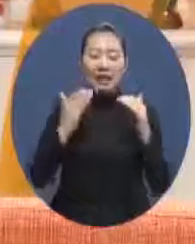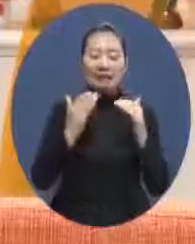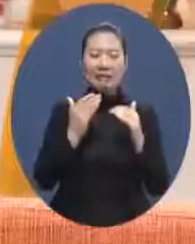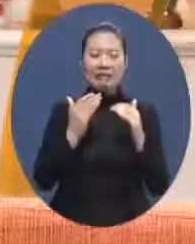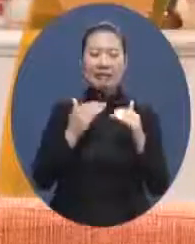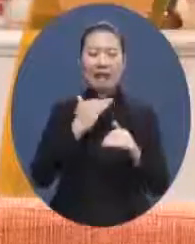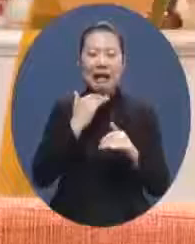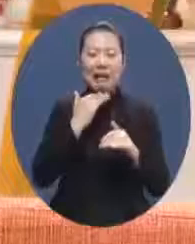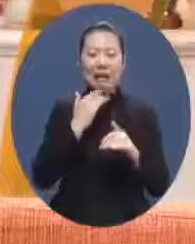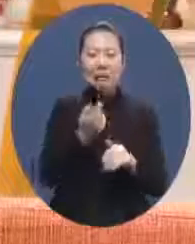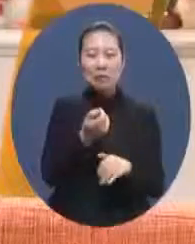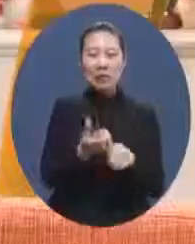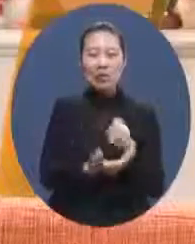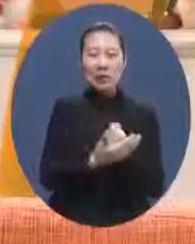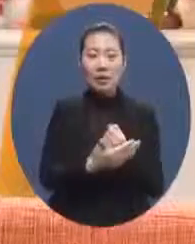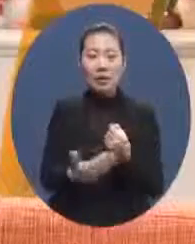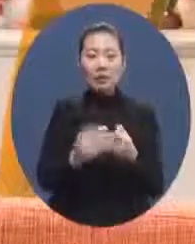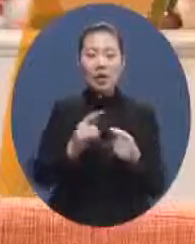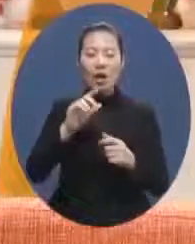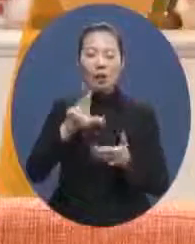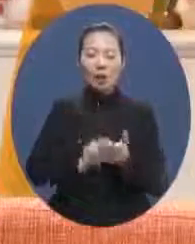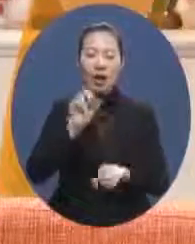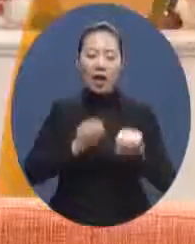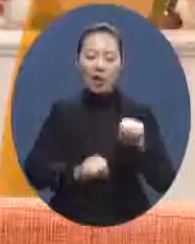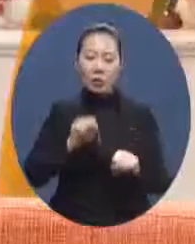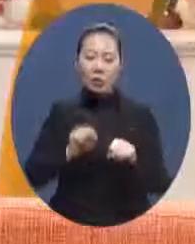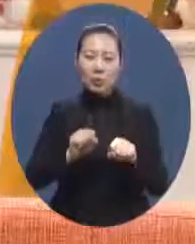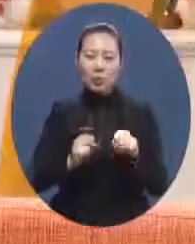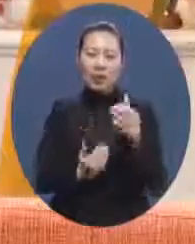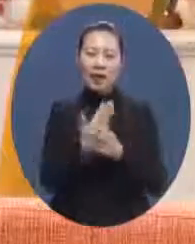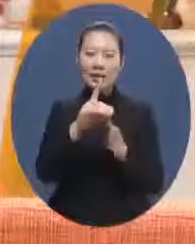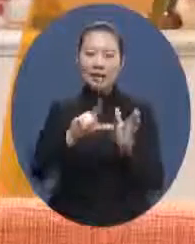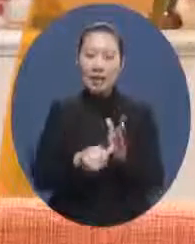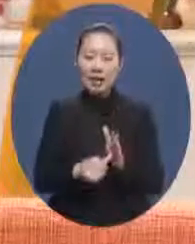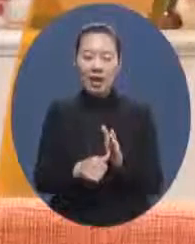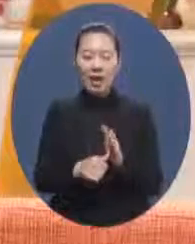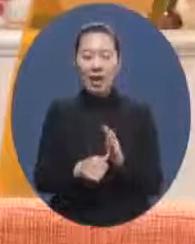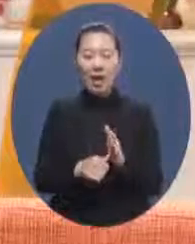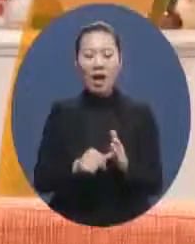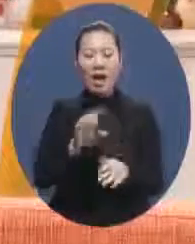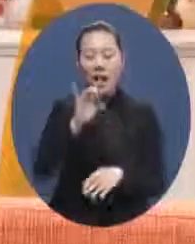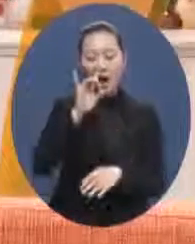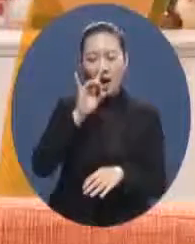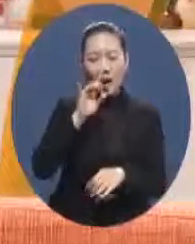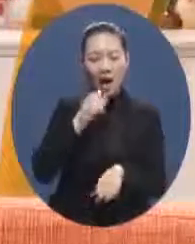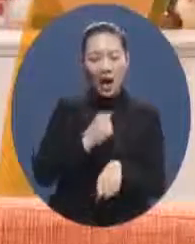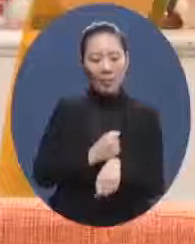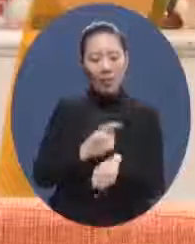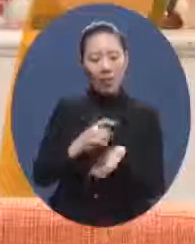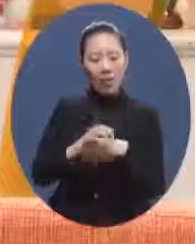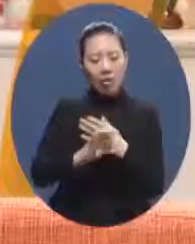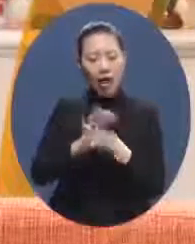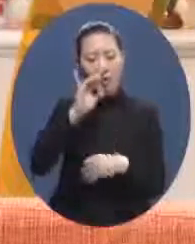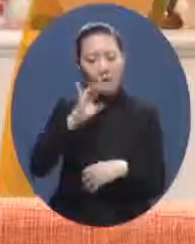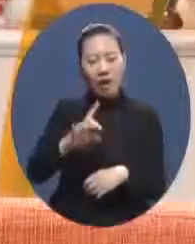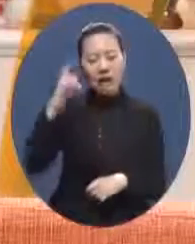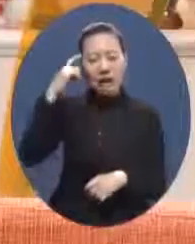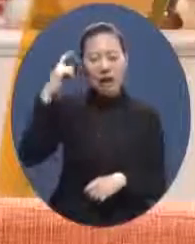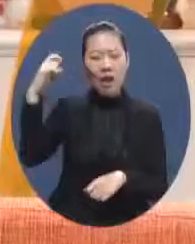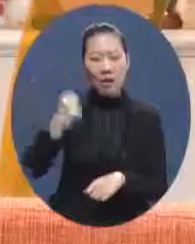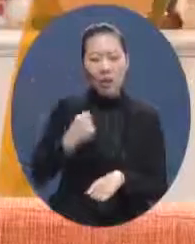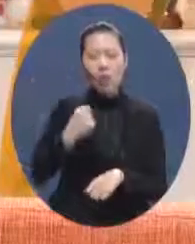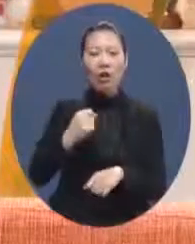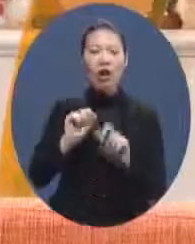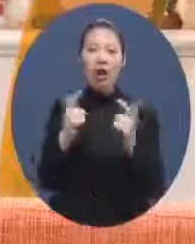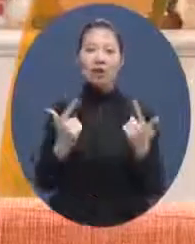행동을 일으킬 때는 그게 이게 나쁜 건데 하면 안 되는 건데 하면서 하는 아이들은 별로 없어요. 별로 생각이